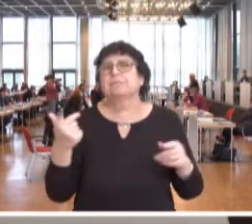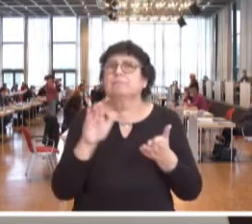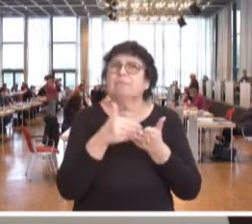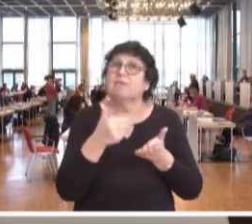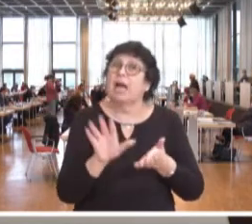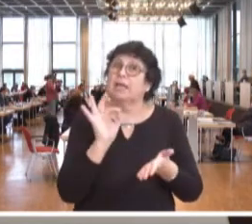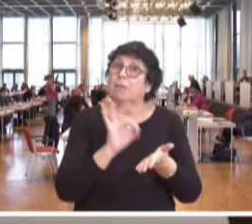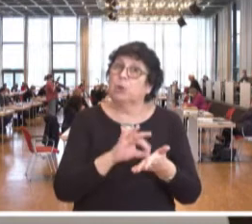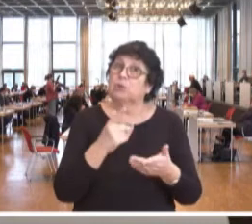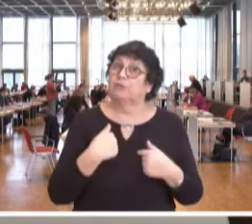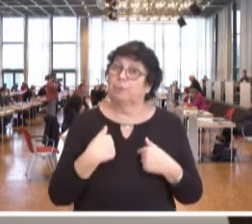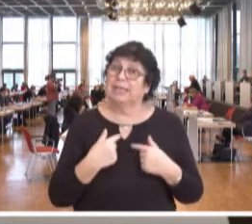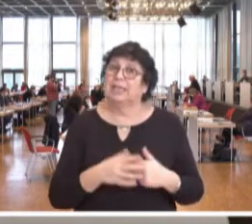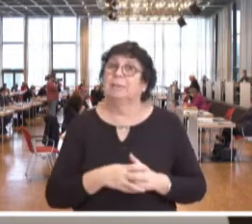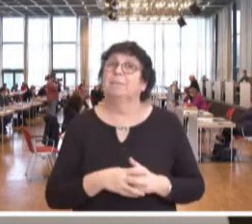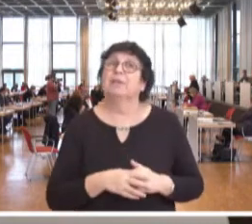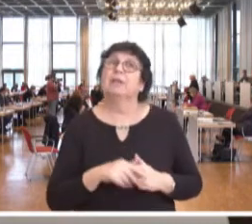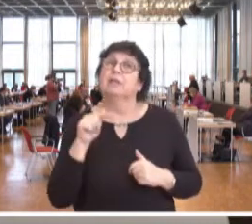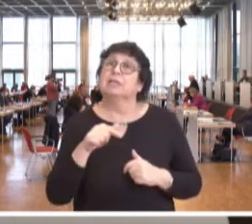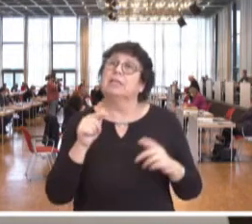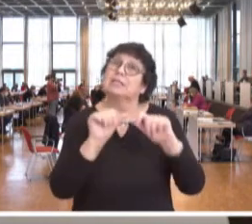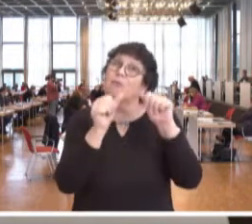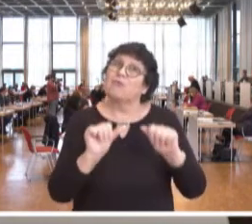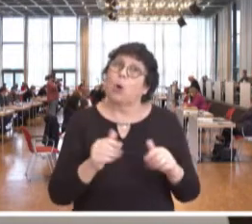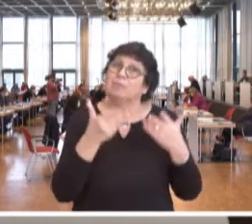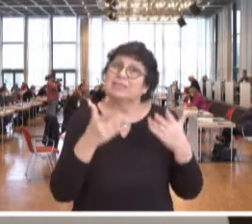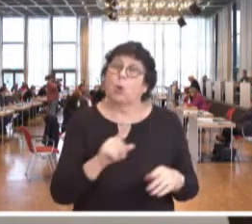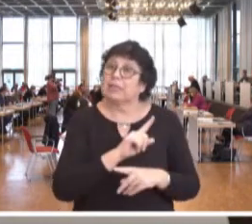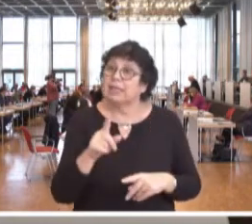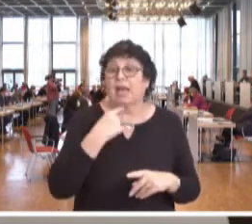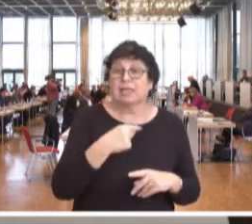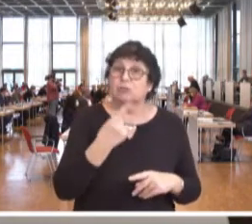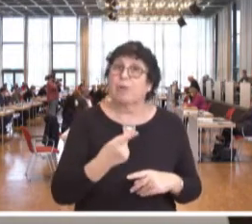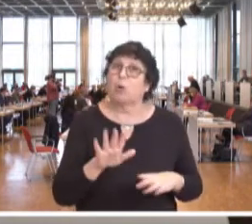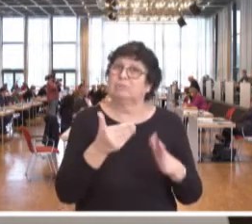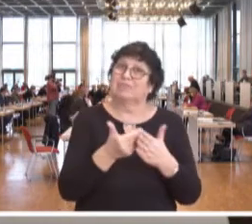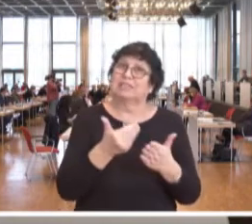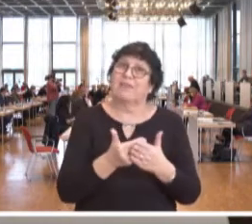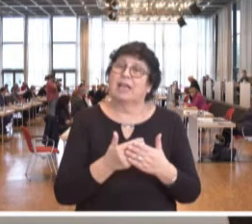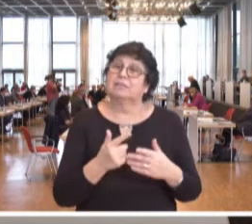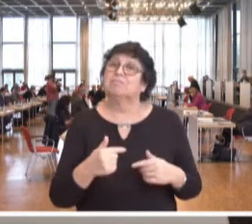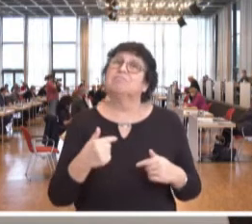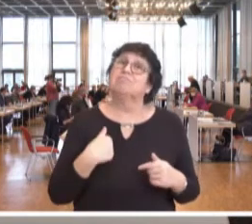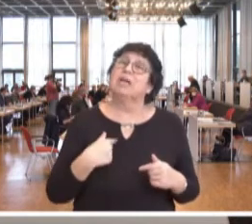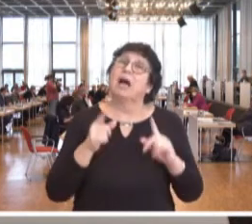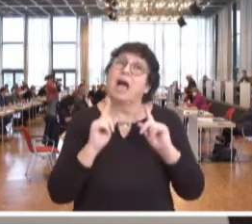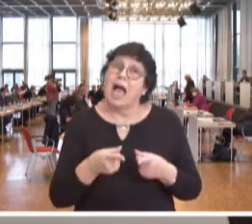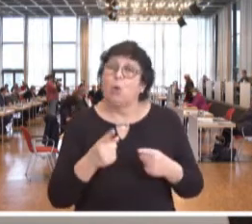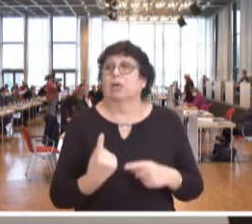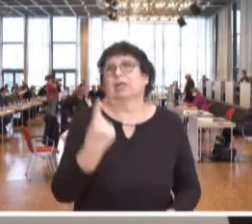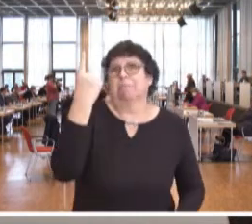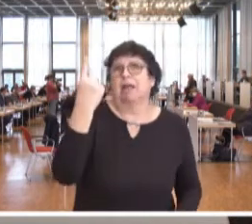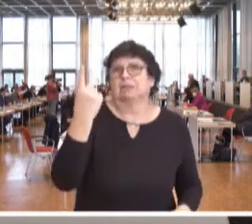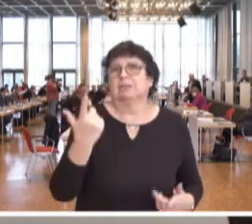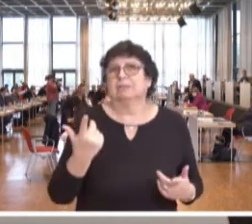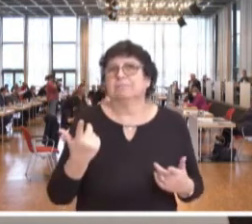Ein weiterer Punkt für mich, der in dieser Form so nicht angesprochen worden ist, und deshalb habe ich mich auch wesentlich zu Wort gemeldet,